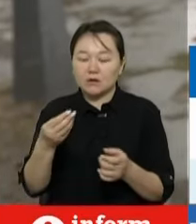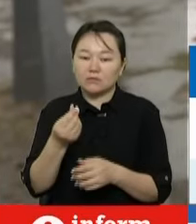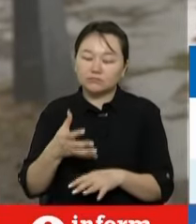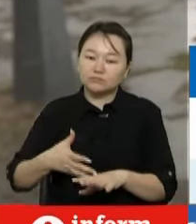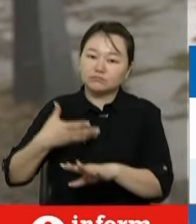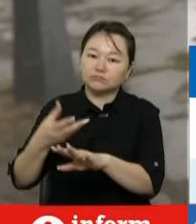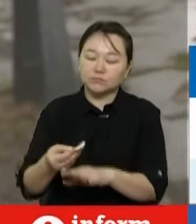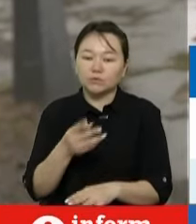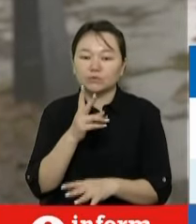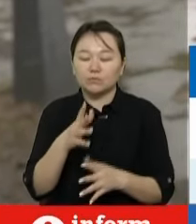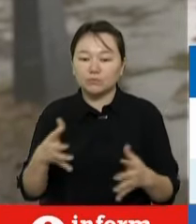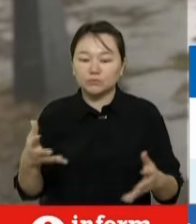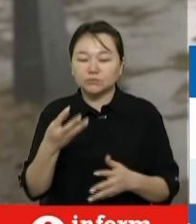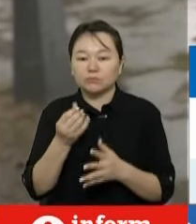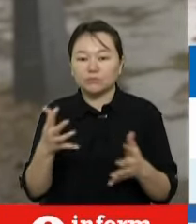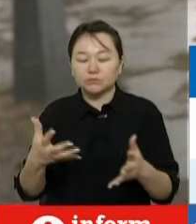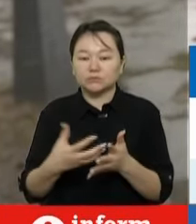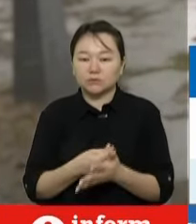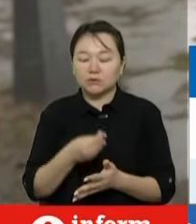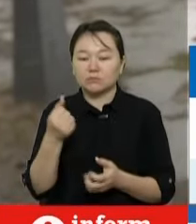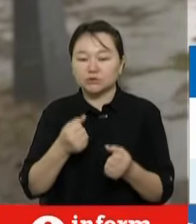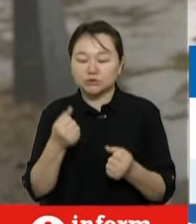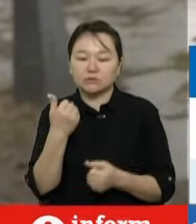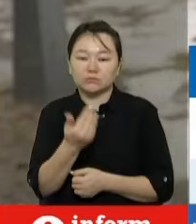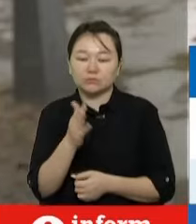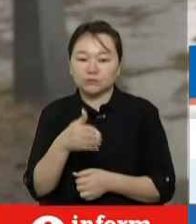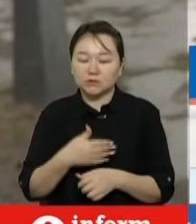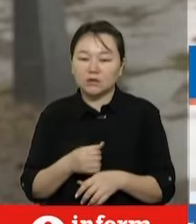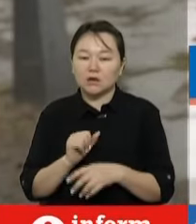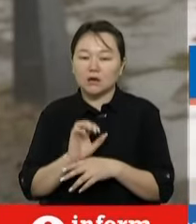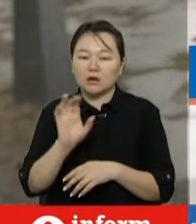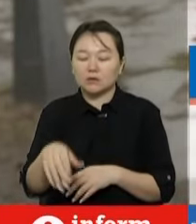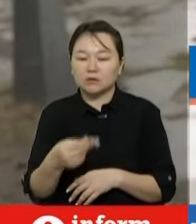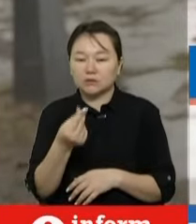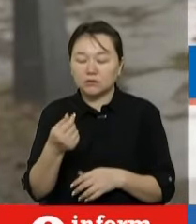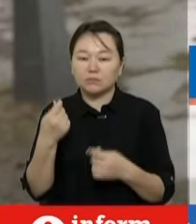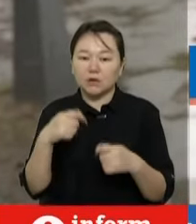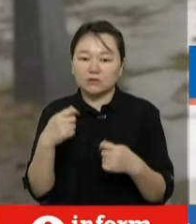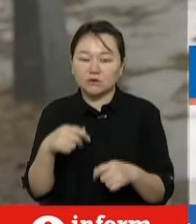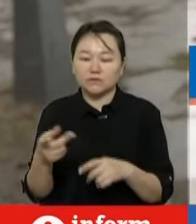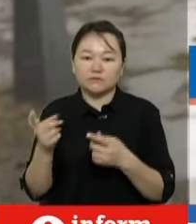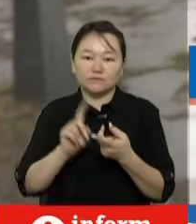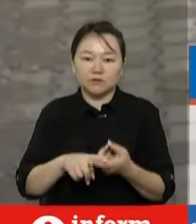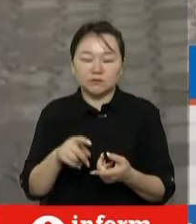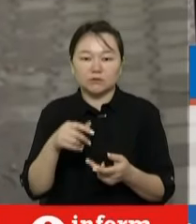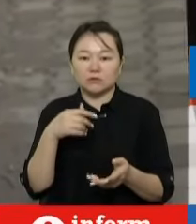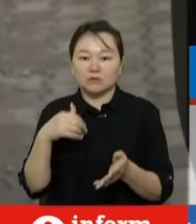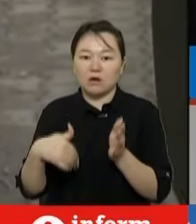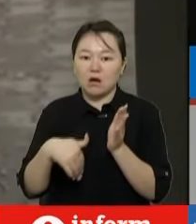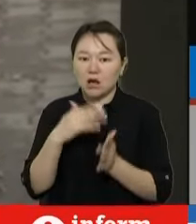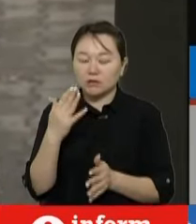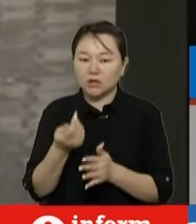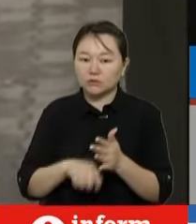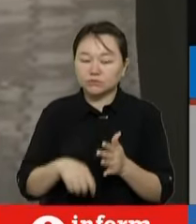спрос большой. Кто первый задаток скинет, того и машина. Но я отправил задаток, продавец перестал выходить на связь. При этом